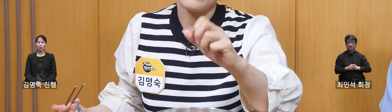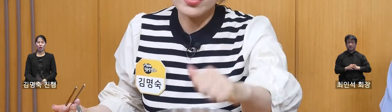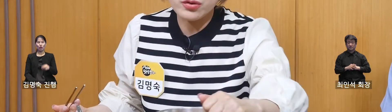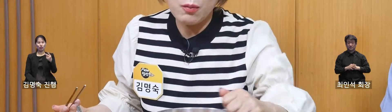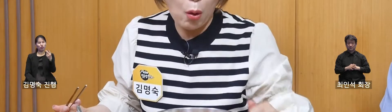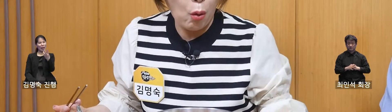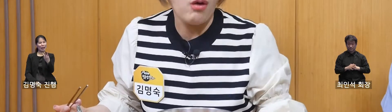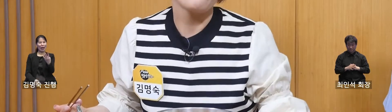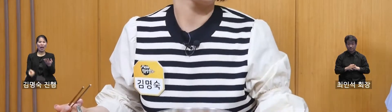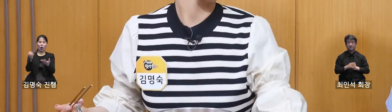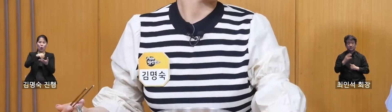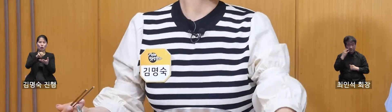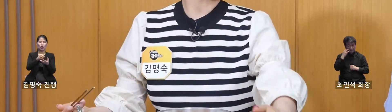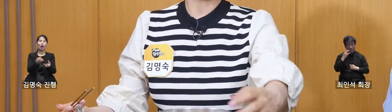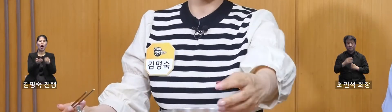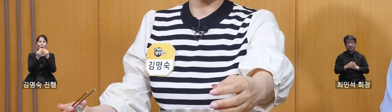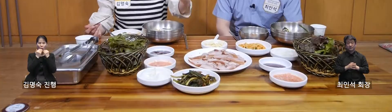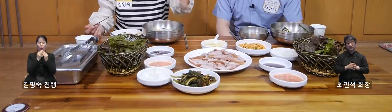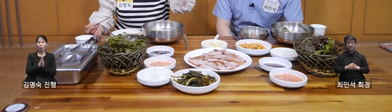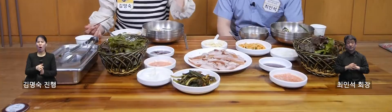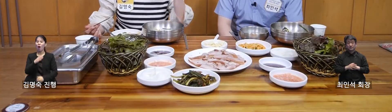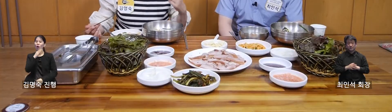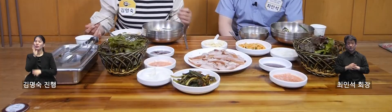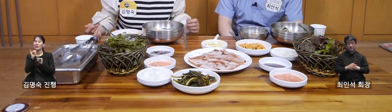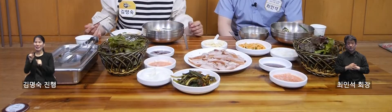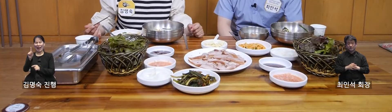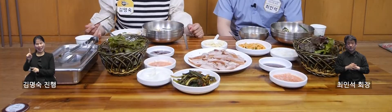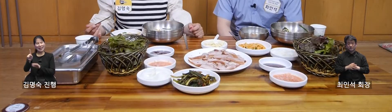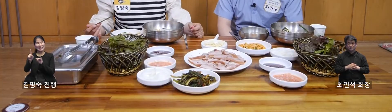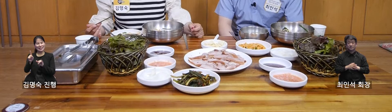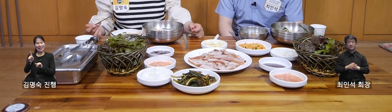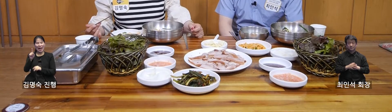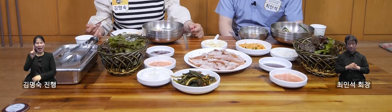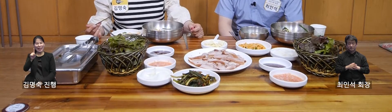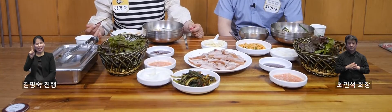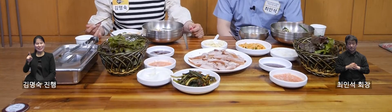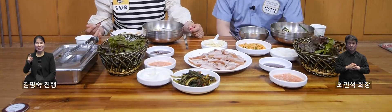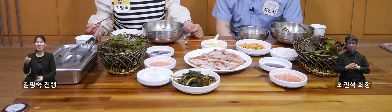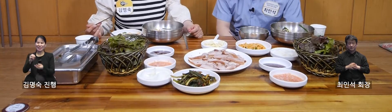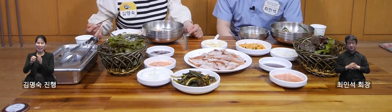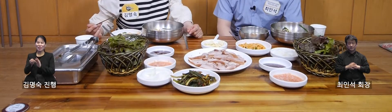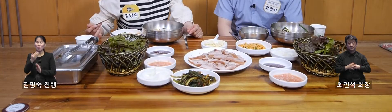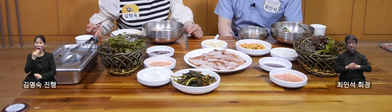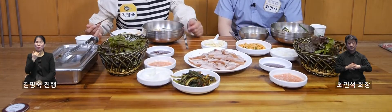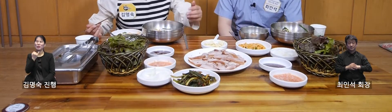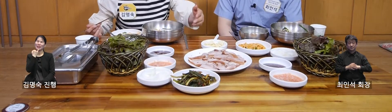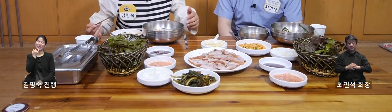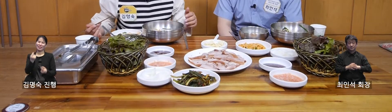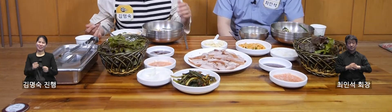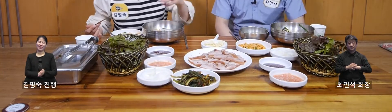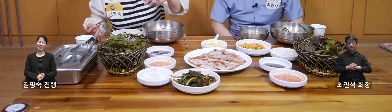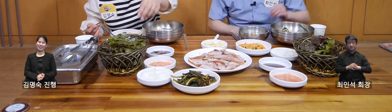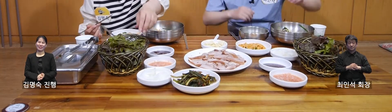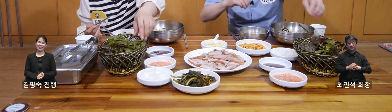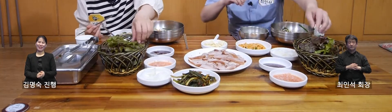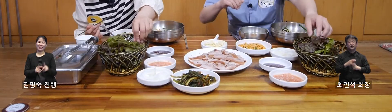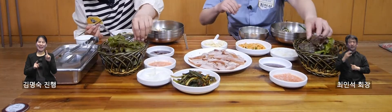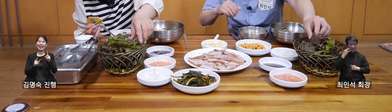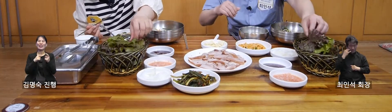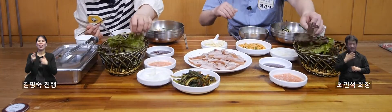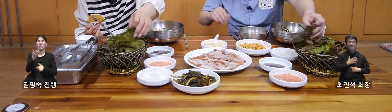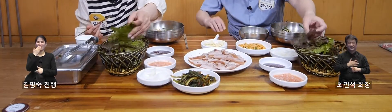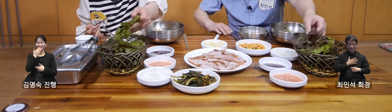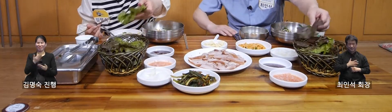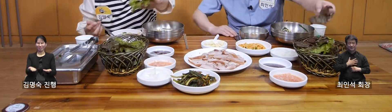두세 개 얹어서 먹고. 네, 그렇죠. 어르신들은 하나씩 드시면 네. 될 것 같아요. 그런 의미에서 우리 하나씩 네. 더 드시죠. 네,